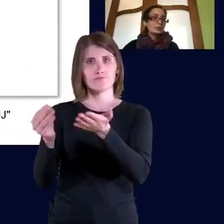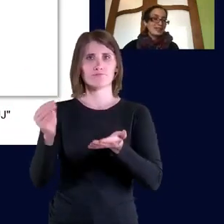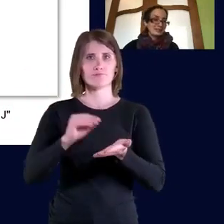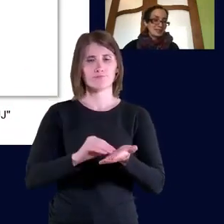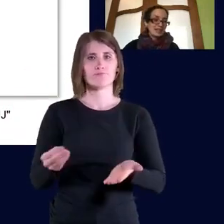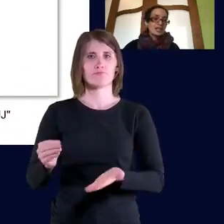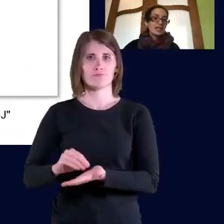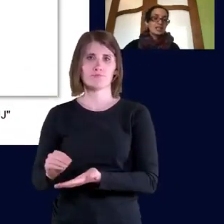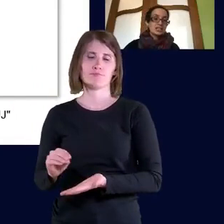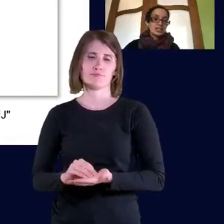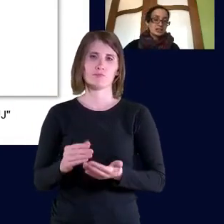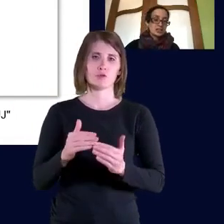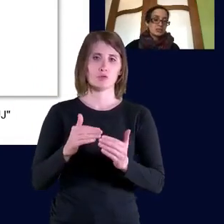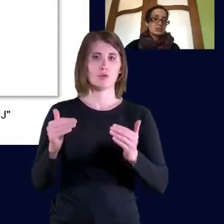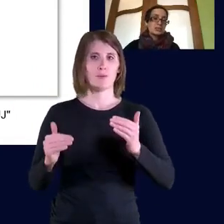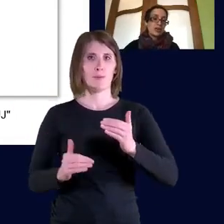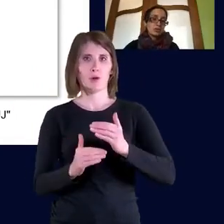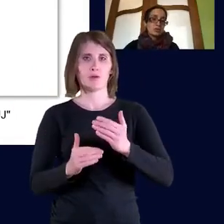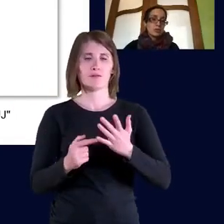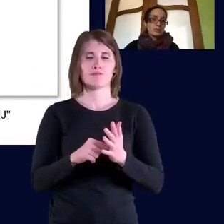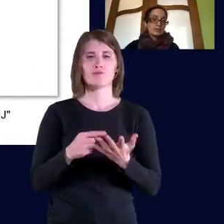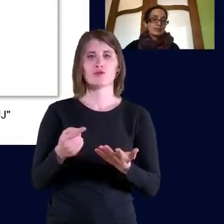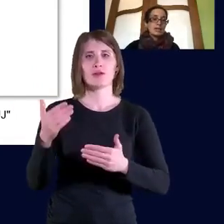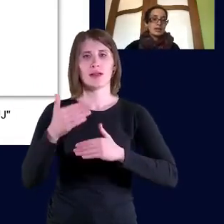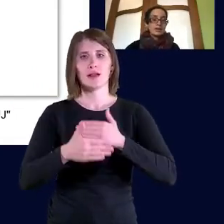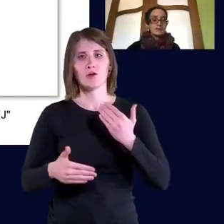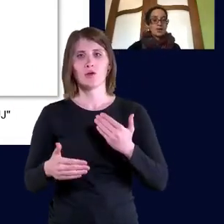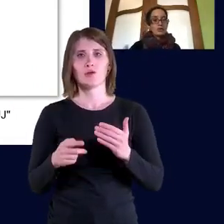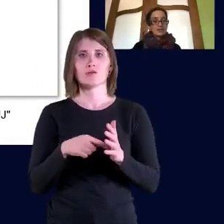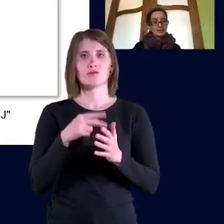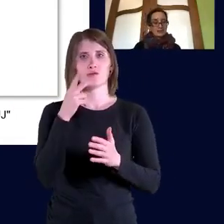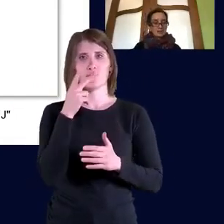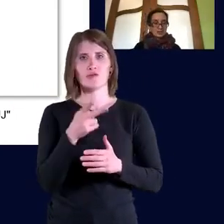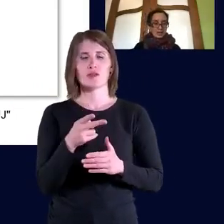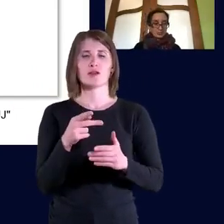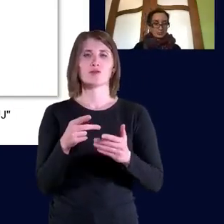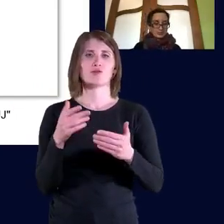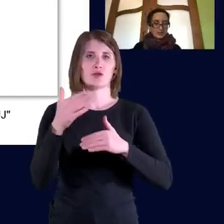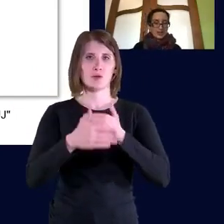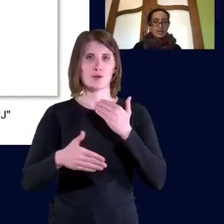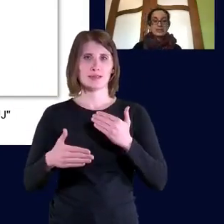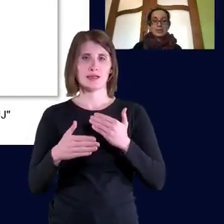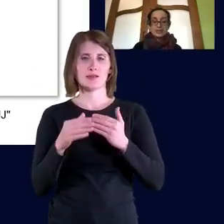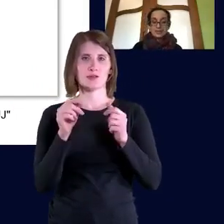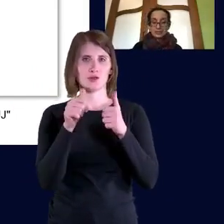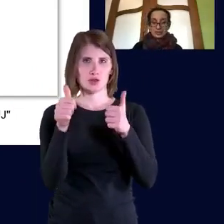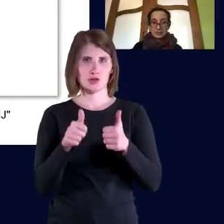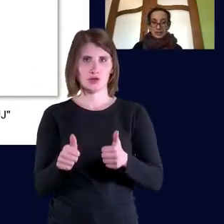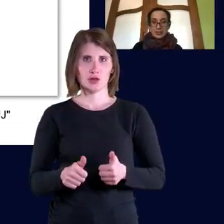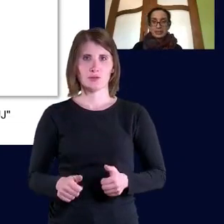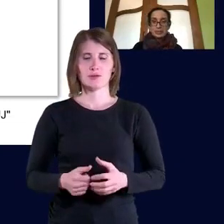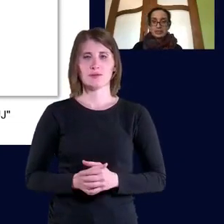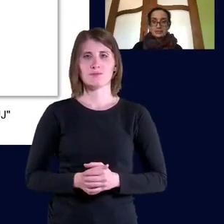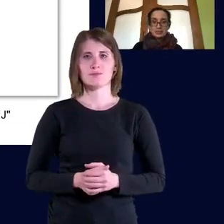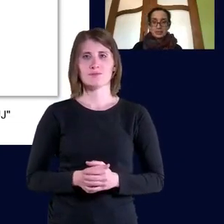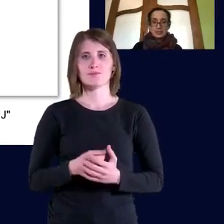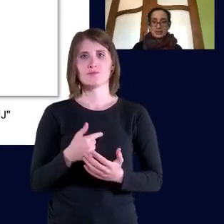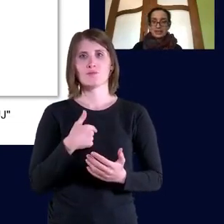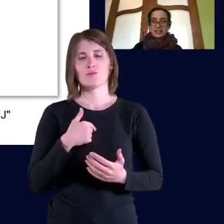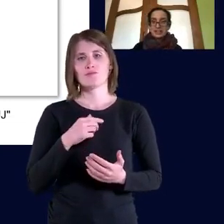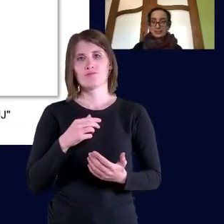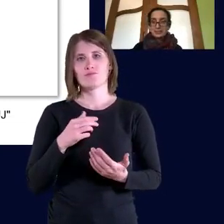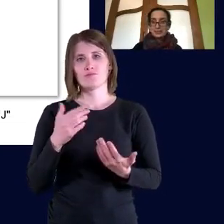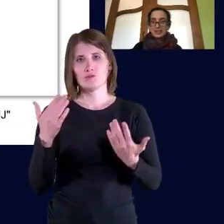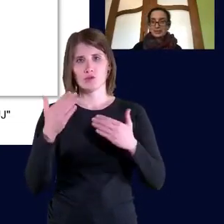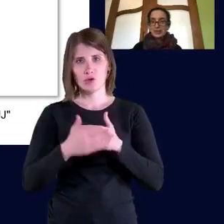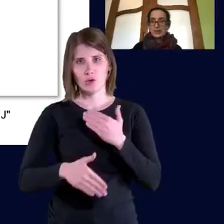pod grafikach dzięki czemu na końcu mamy ten ostateczny kształt z mojej strony to tyle bardzo Państwu